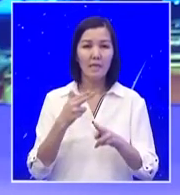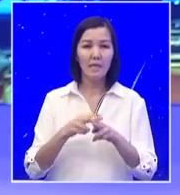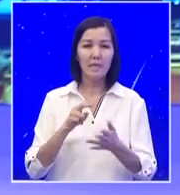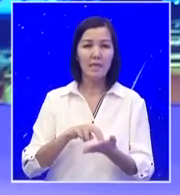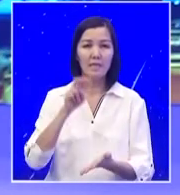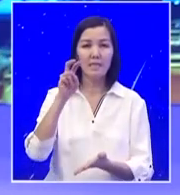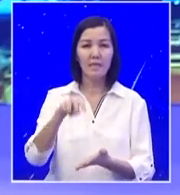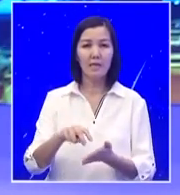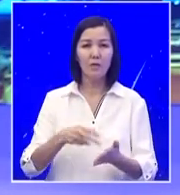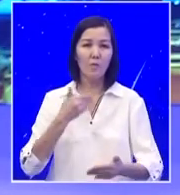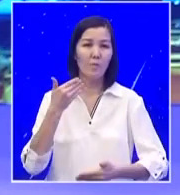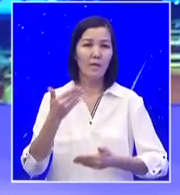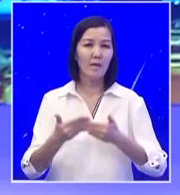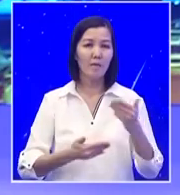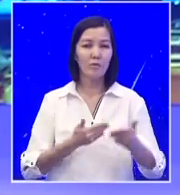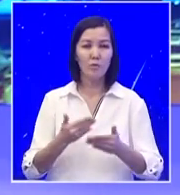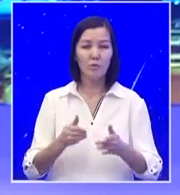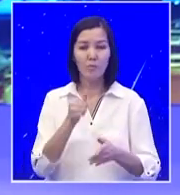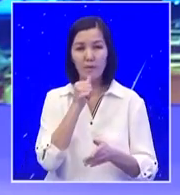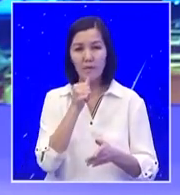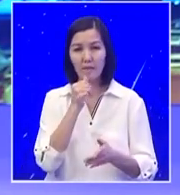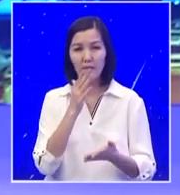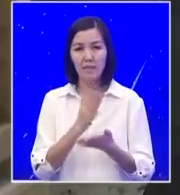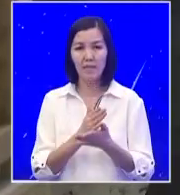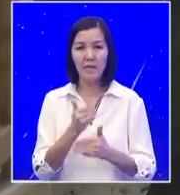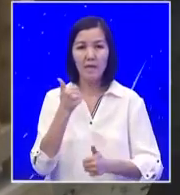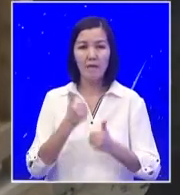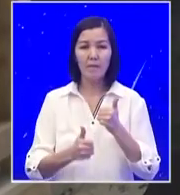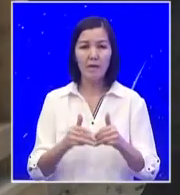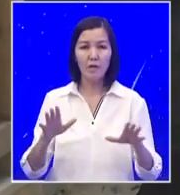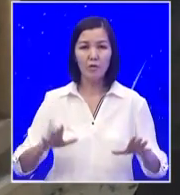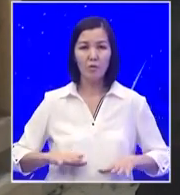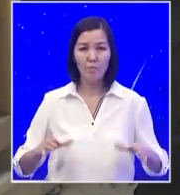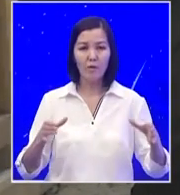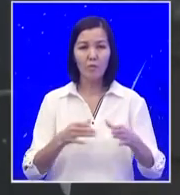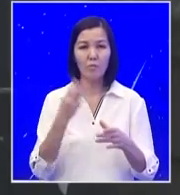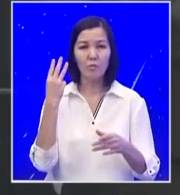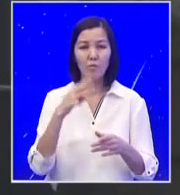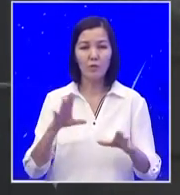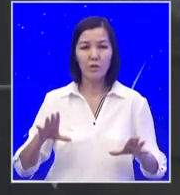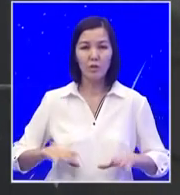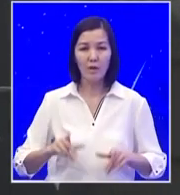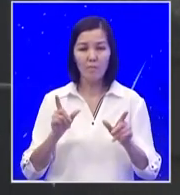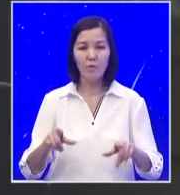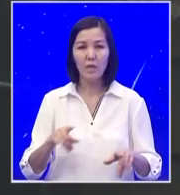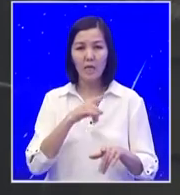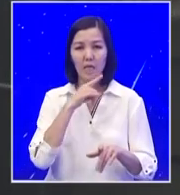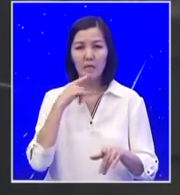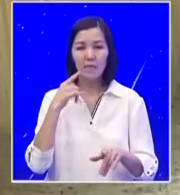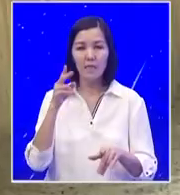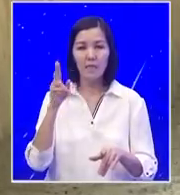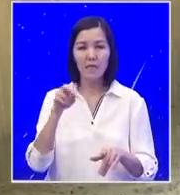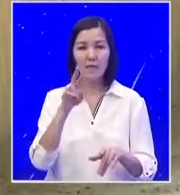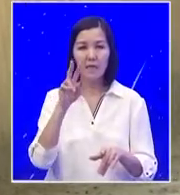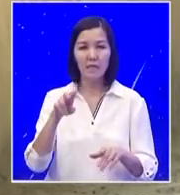және мәнерлеп жүру түрлері бойынша бақтарын сынайды. Кезекті байқауда тұлпар клубының 30 шақты шабандозы мен Ресей және Қырғыз